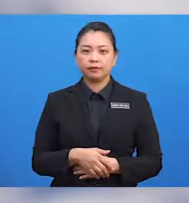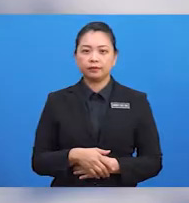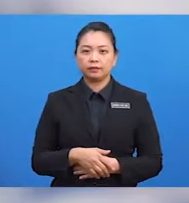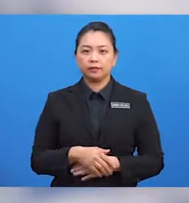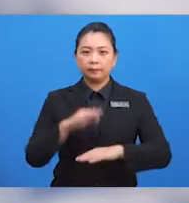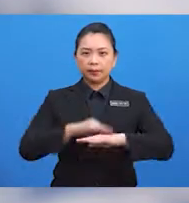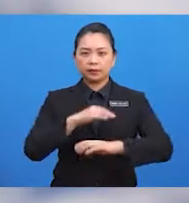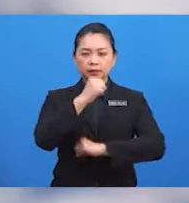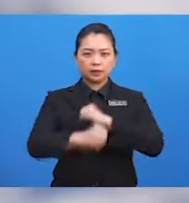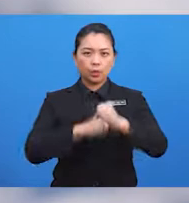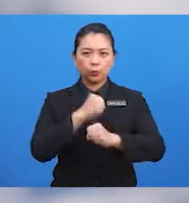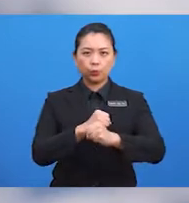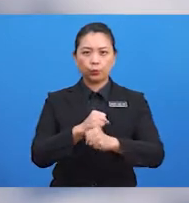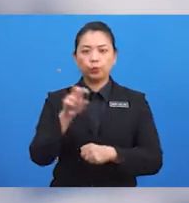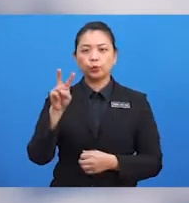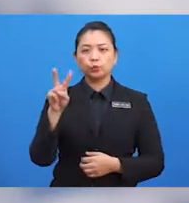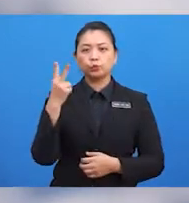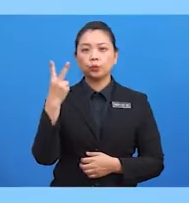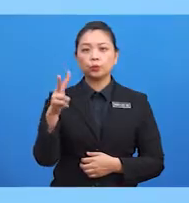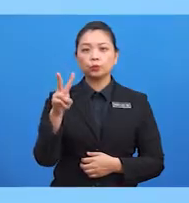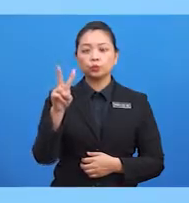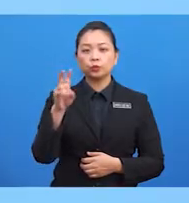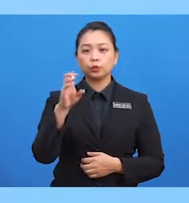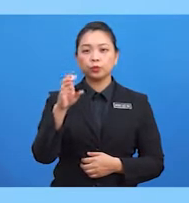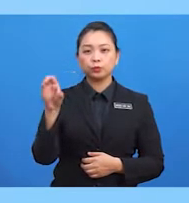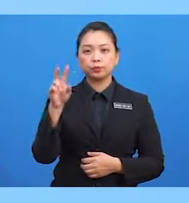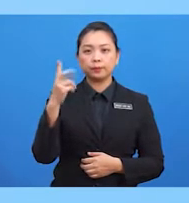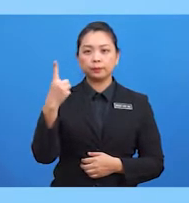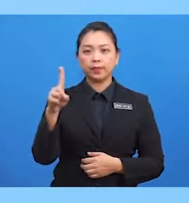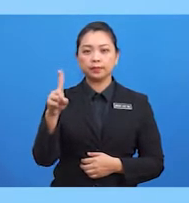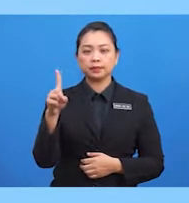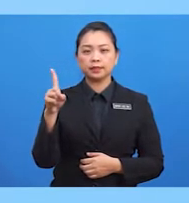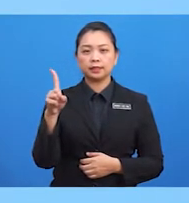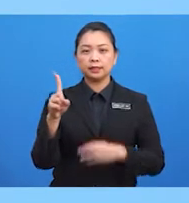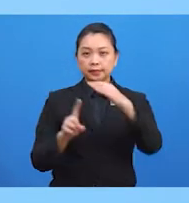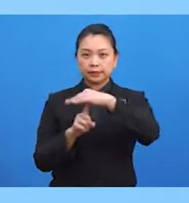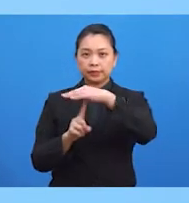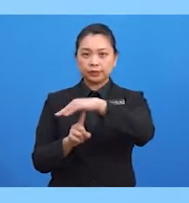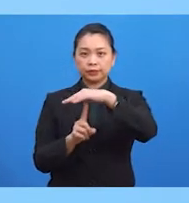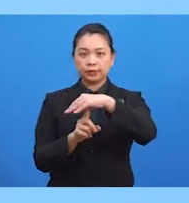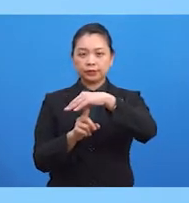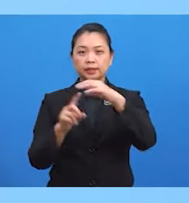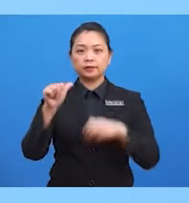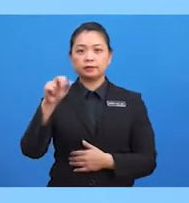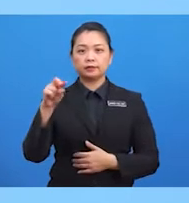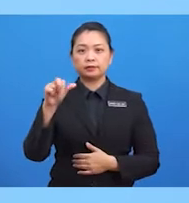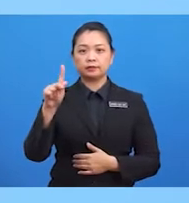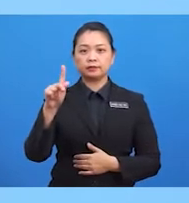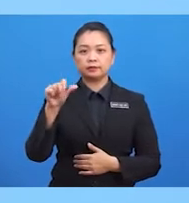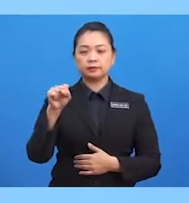Pada tahun 2011, Stesen Angkasa Antarabangsa